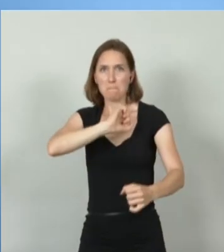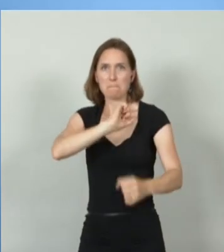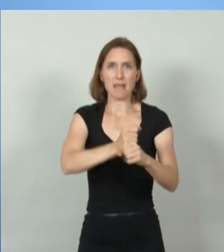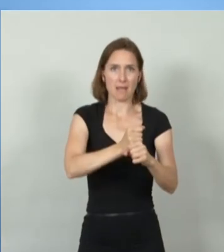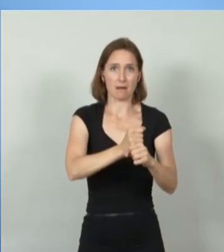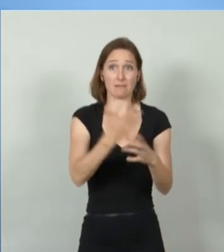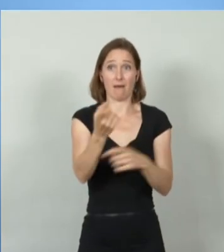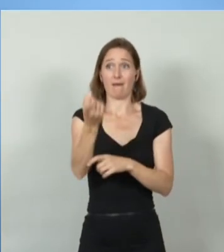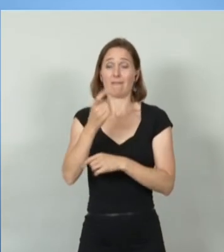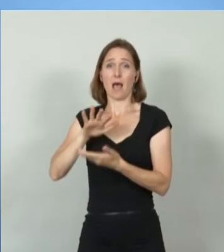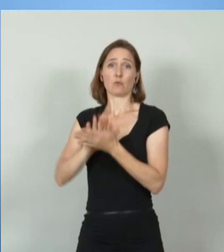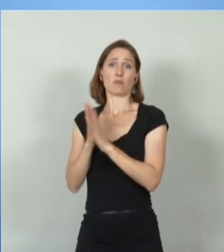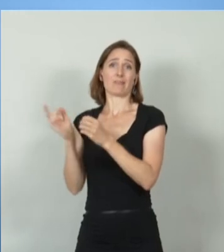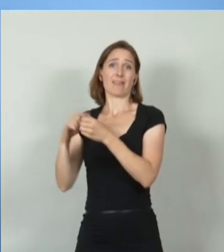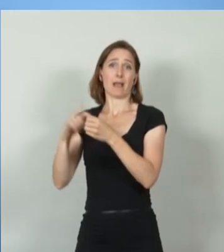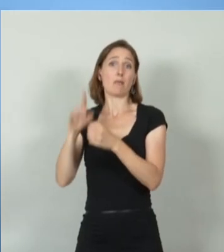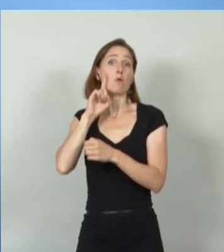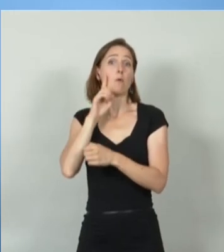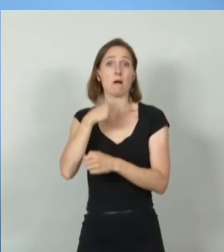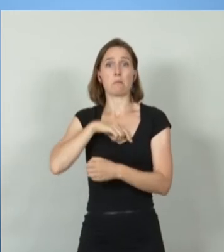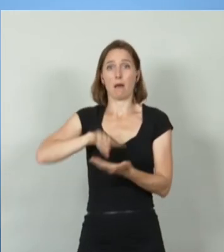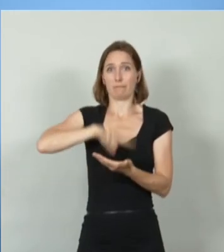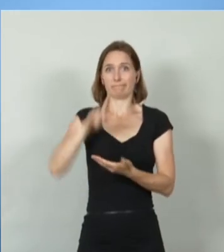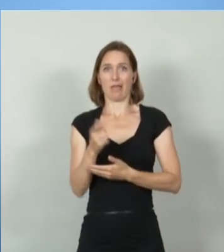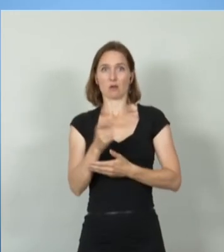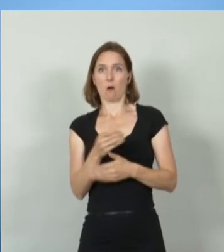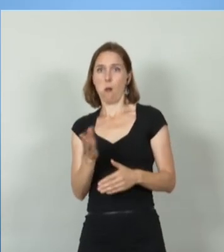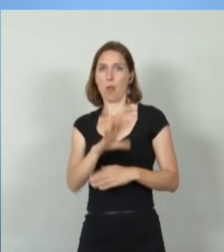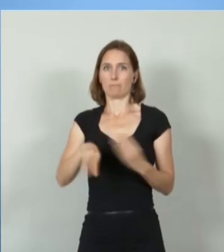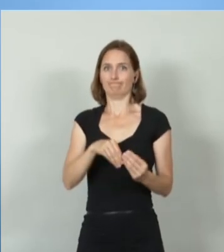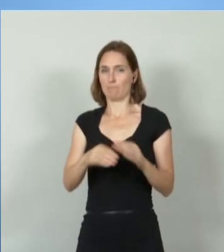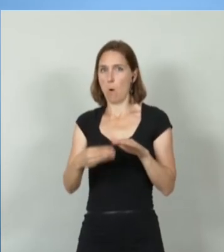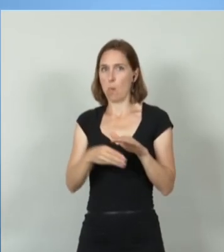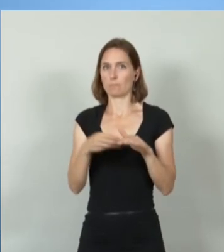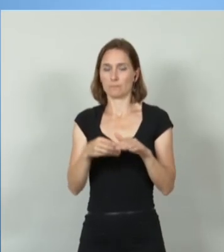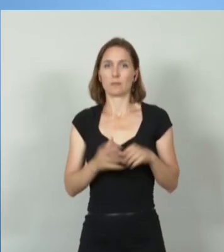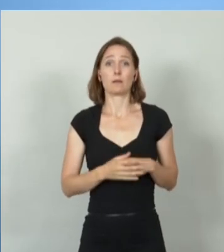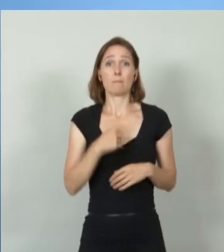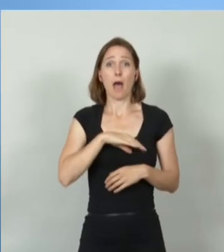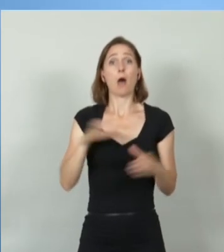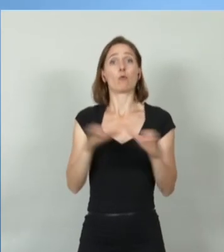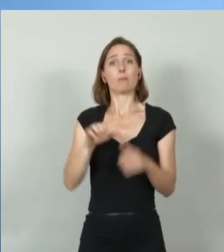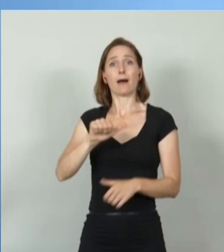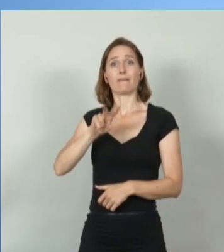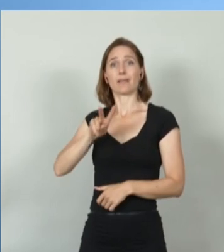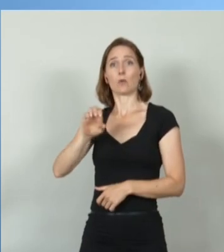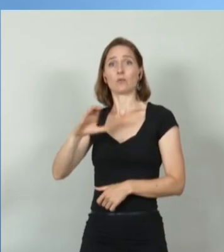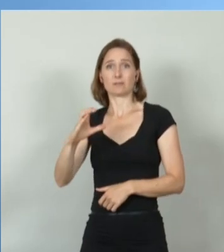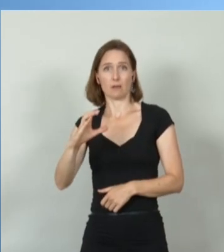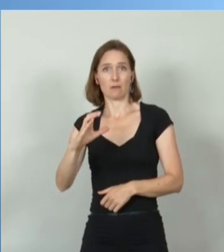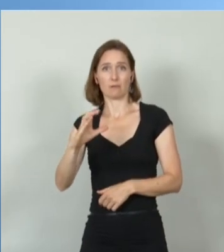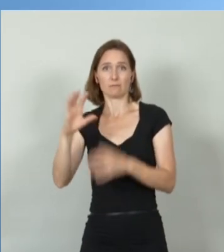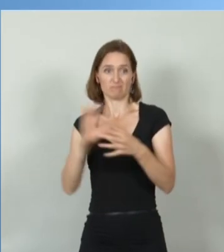détournement de fonds abus de biens sociaux problèmes de convention d'emprunt par le groupe avec auprès de l'UMG